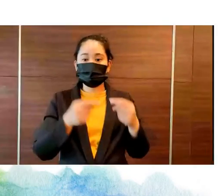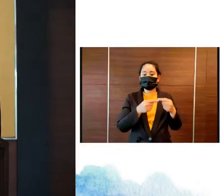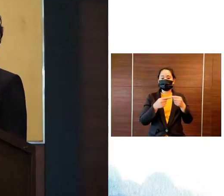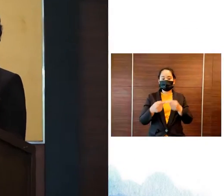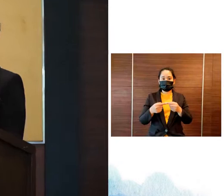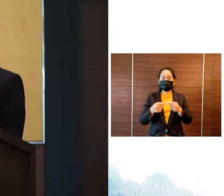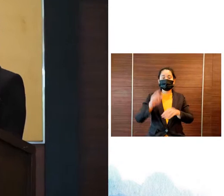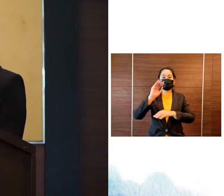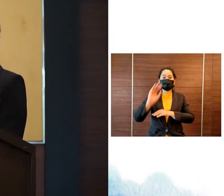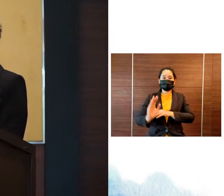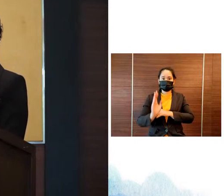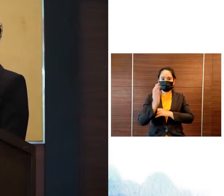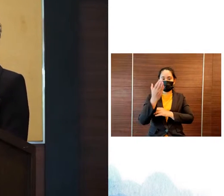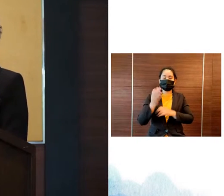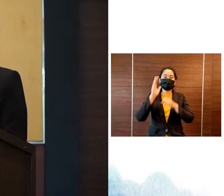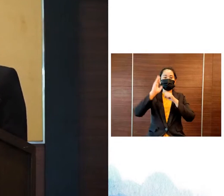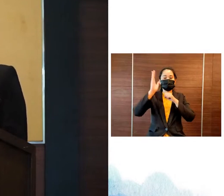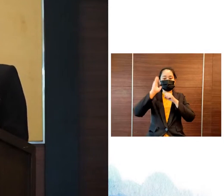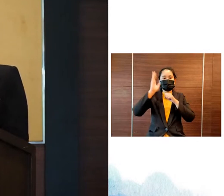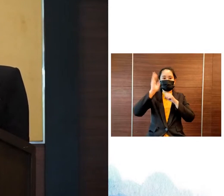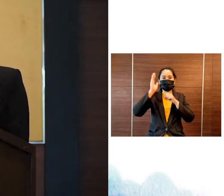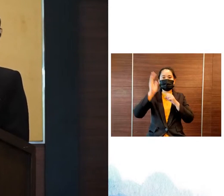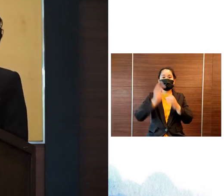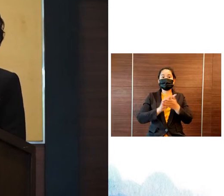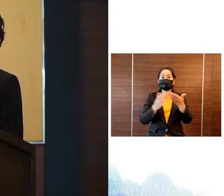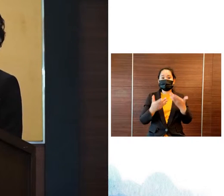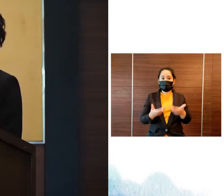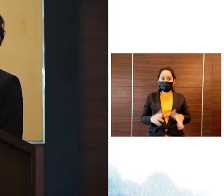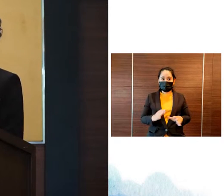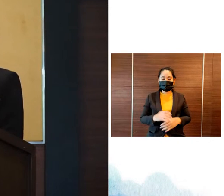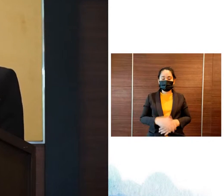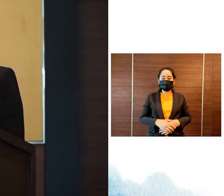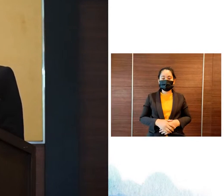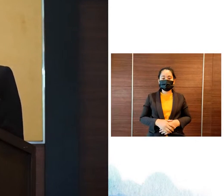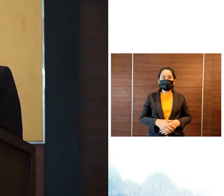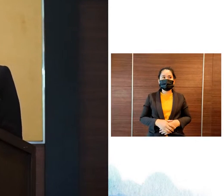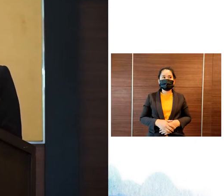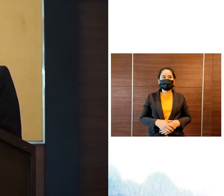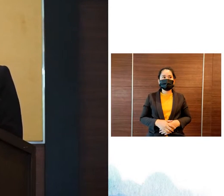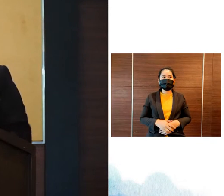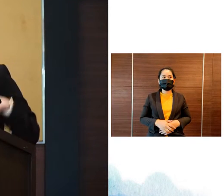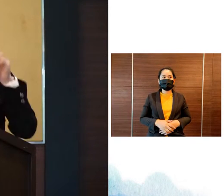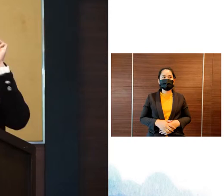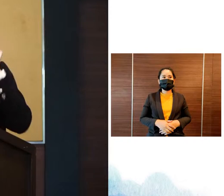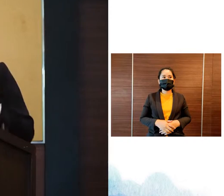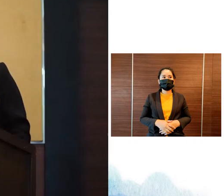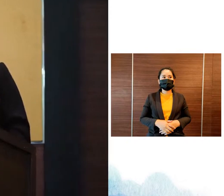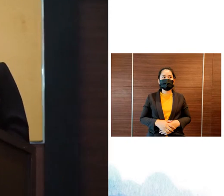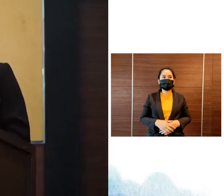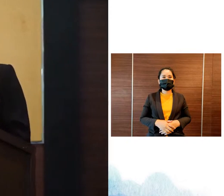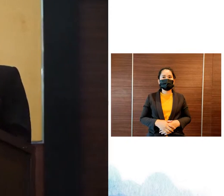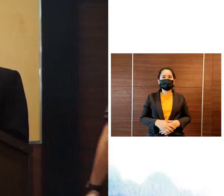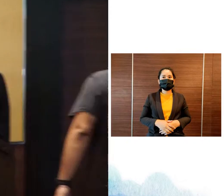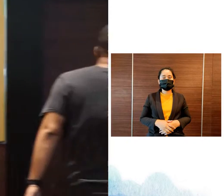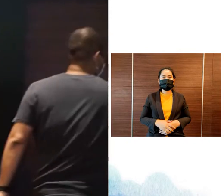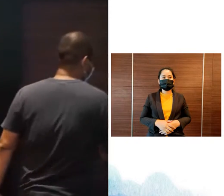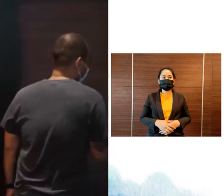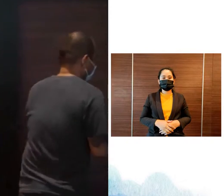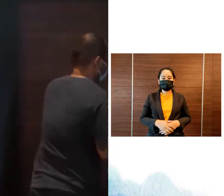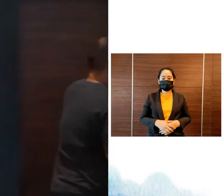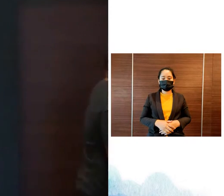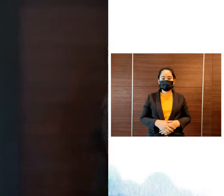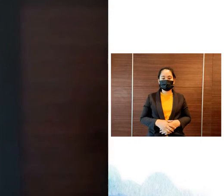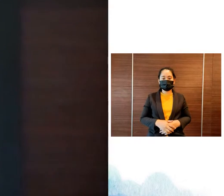ได้ฟังบรรยายพิเศษไปแล้วจะรบกวนน้องที่ดูระบบเสียงปิดเพลงให้หน่อยแล้วกันนะค